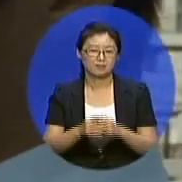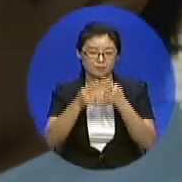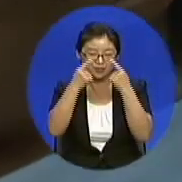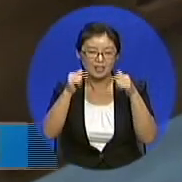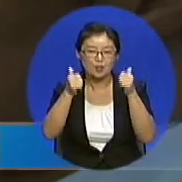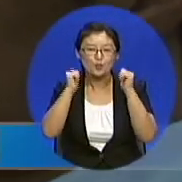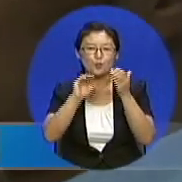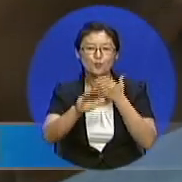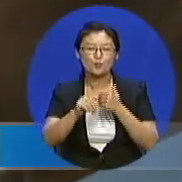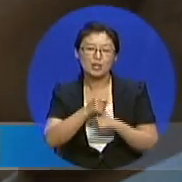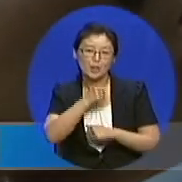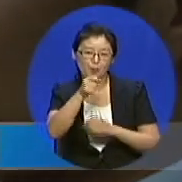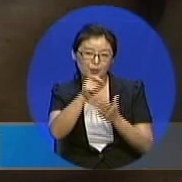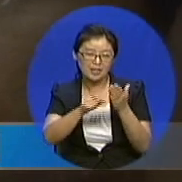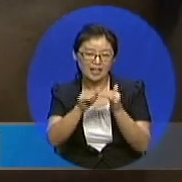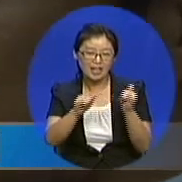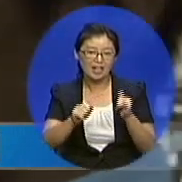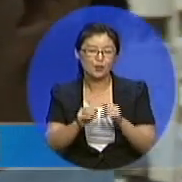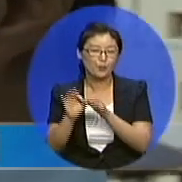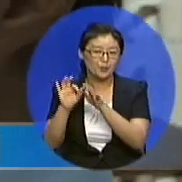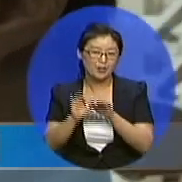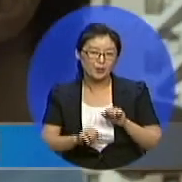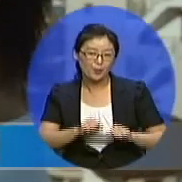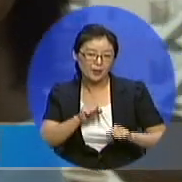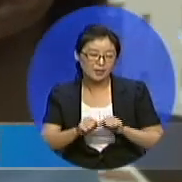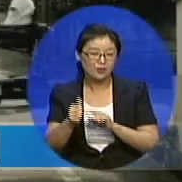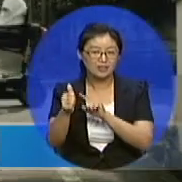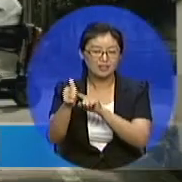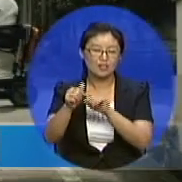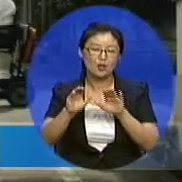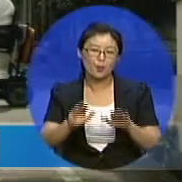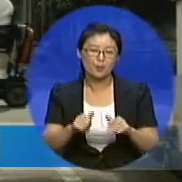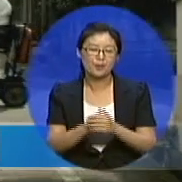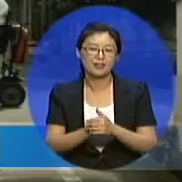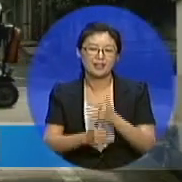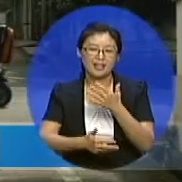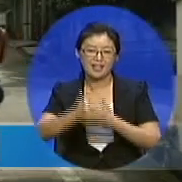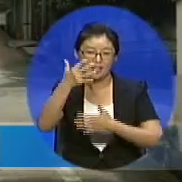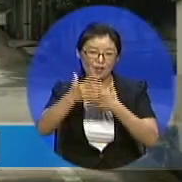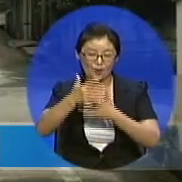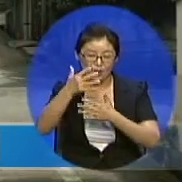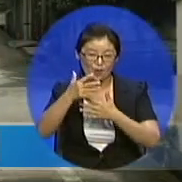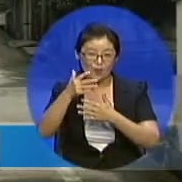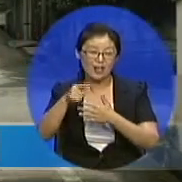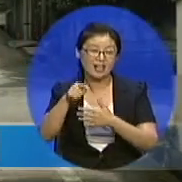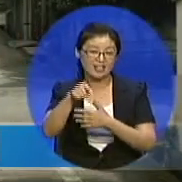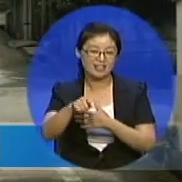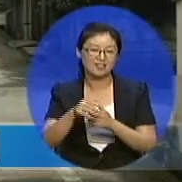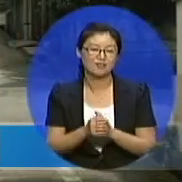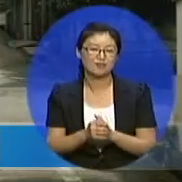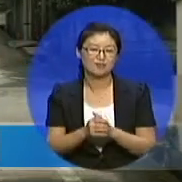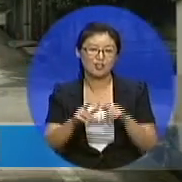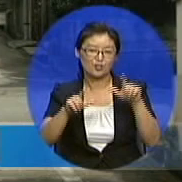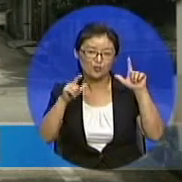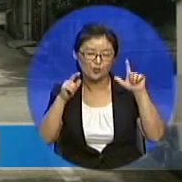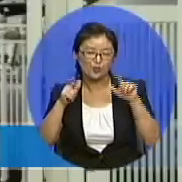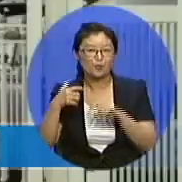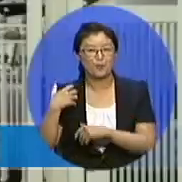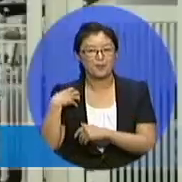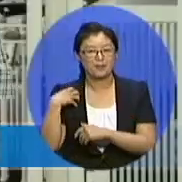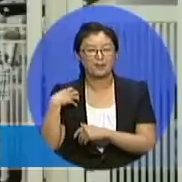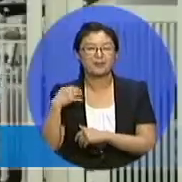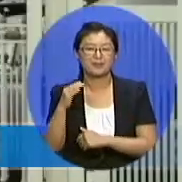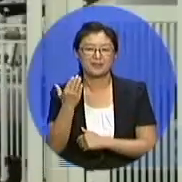후 리포터와 작가로 꾸준히 활동하던 그가 이번엔 동명의 자전적 소설을 영화화한 작품에서 자신의 역할을